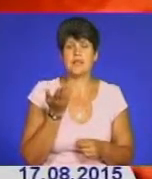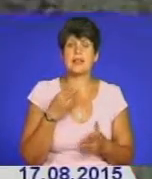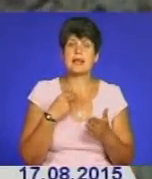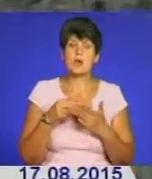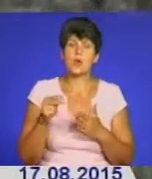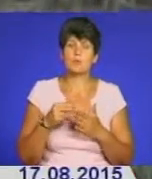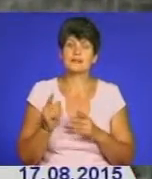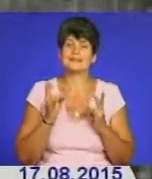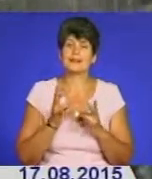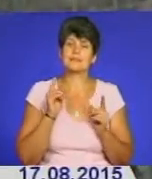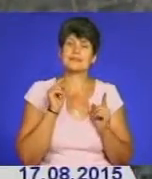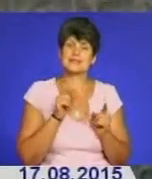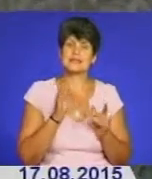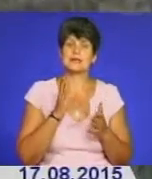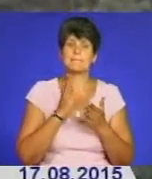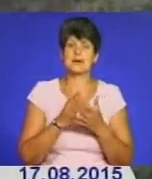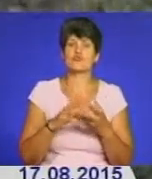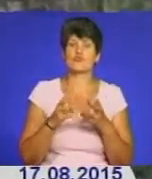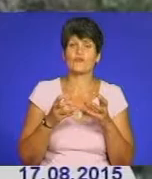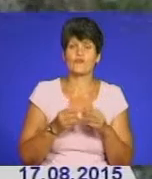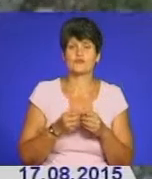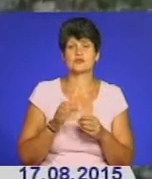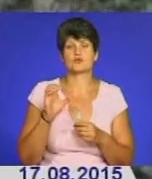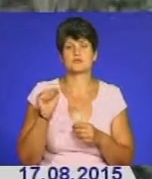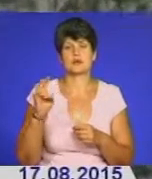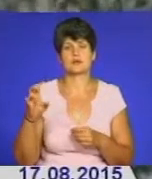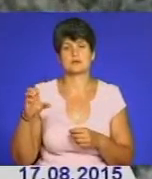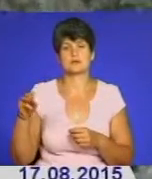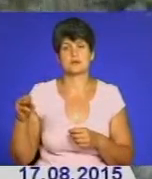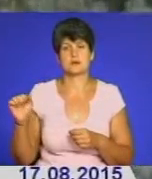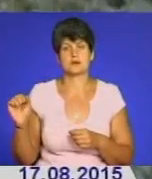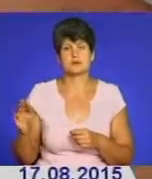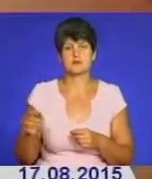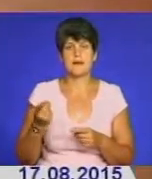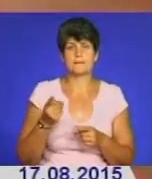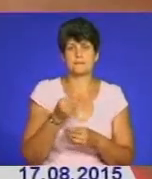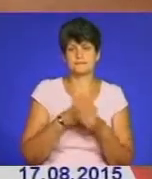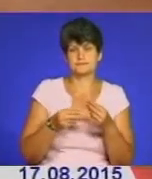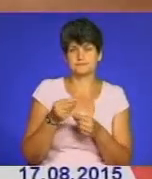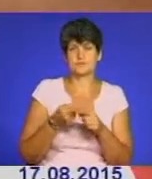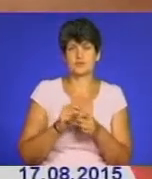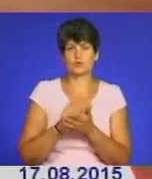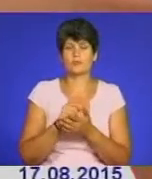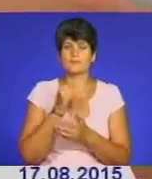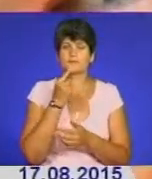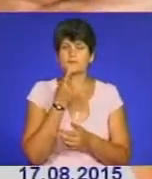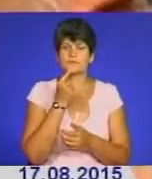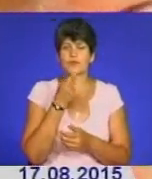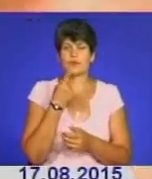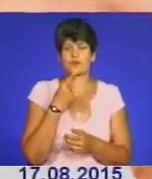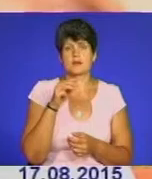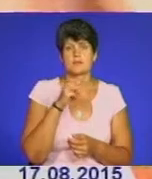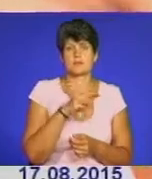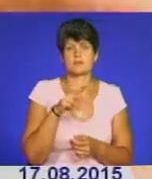купувати потрібно лише ті, які мають висновок санітарно-епідеміологічної служби. Адже підробити цей документ дуже складно, каже Марія